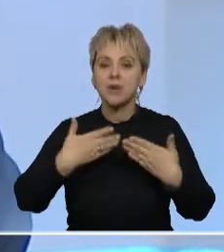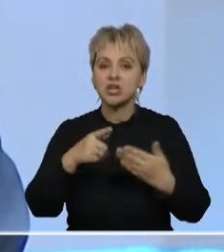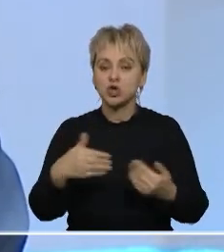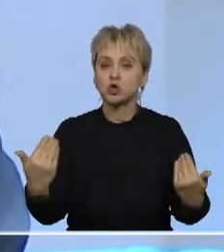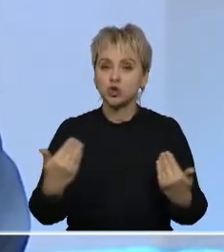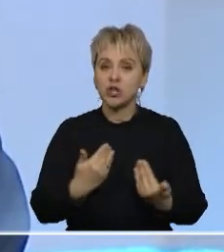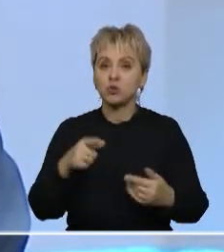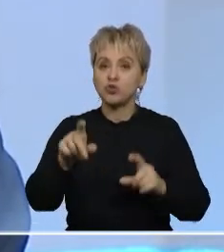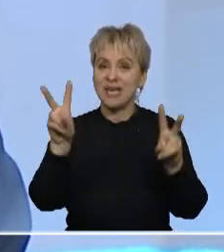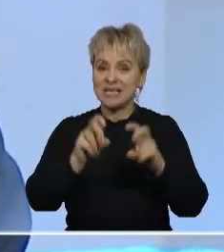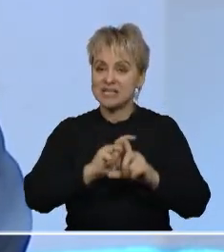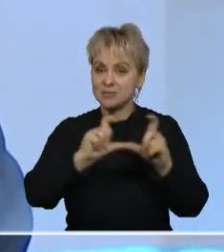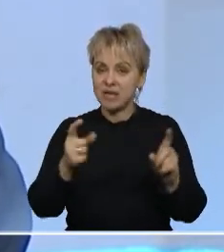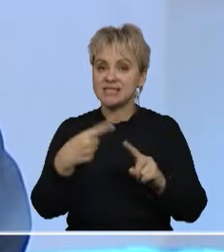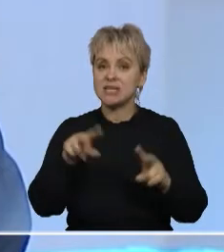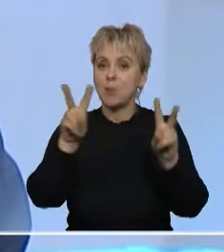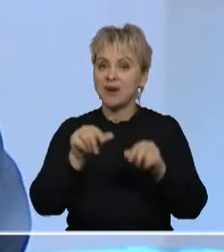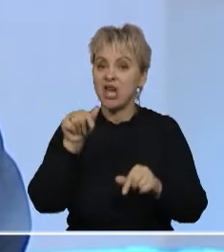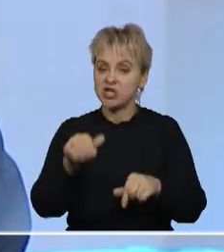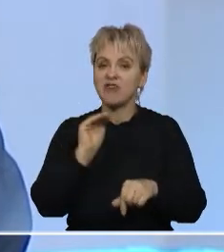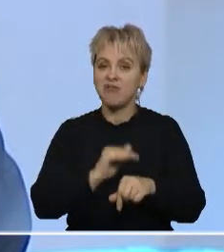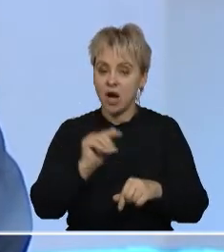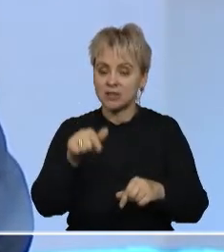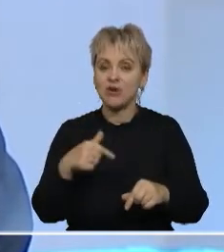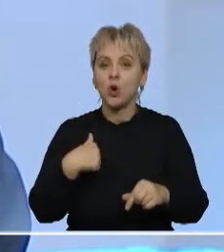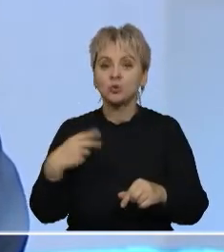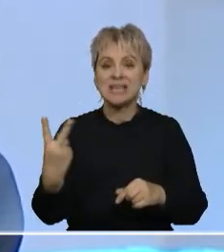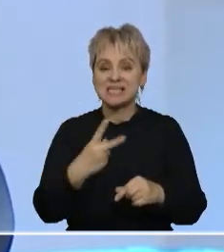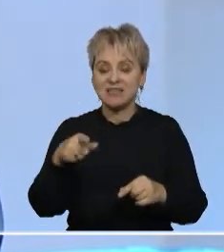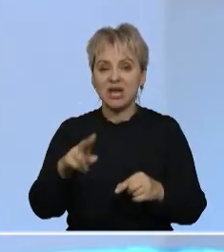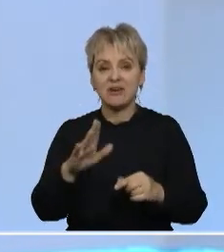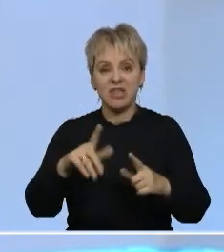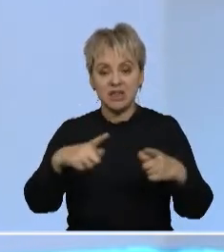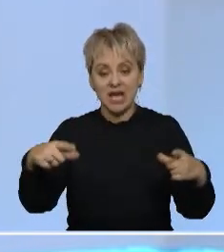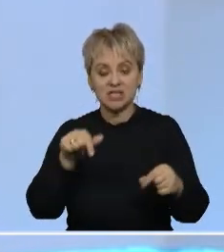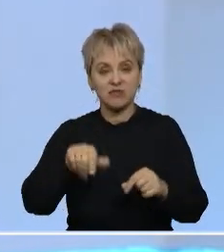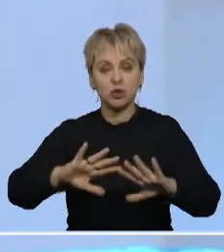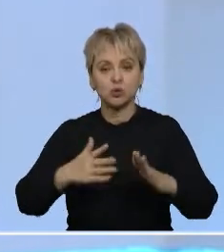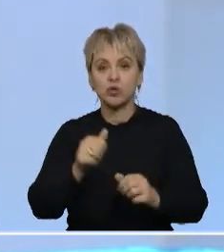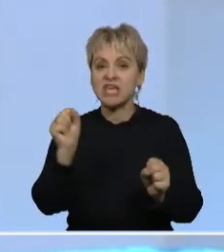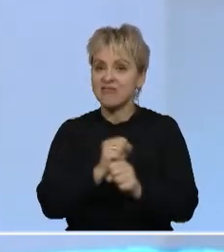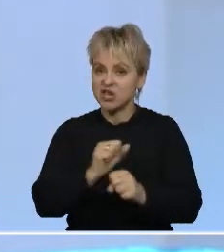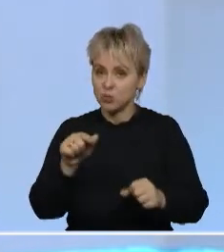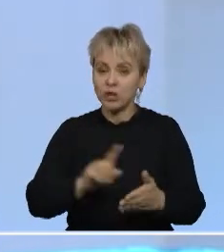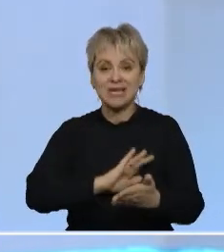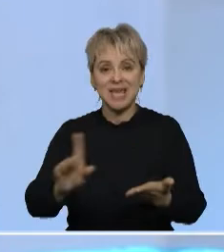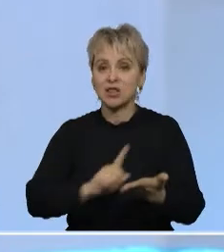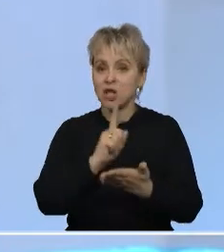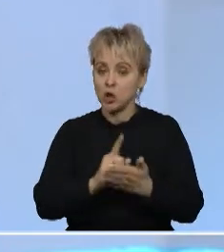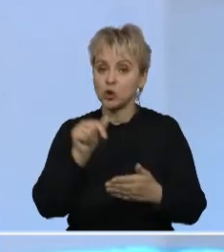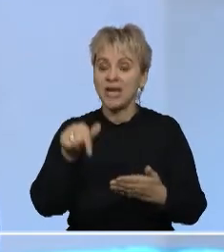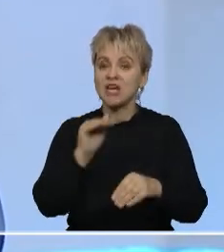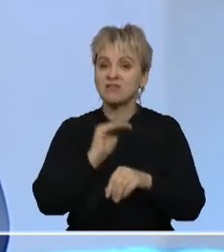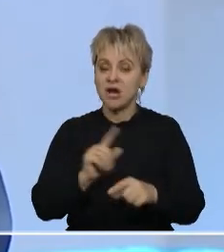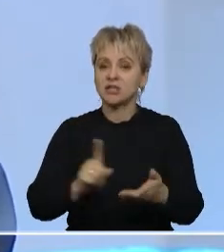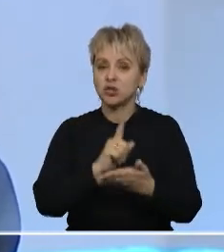в жилищную инспекцию для проверки данных фактов, но у нас задвоение в этом случае быть невозможно, не должно, и данные